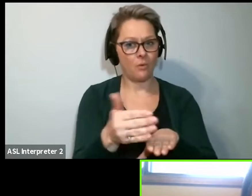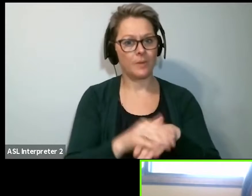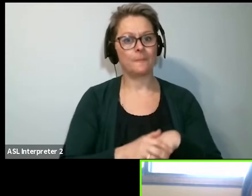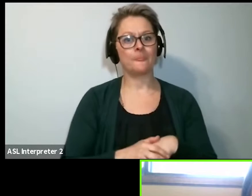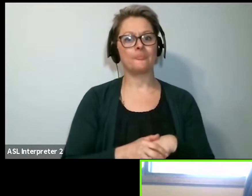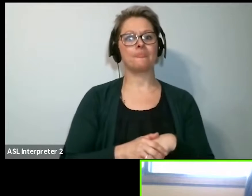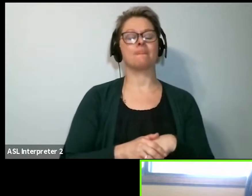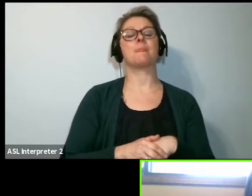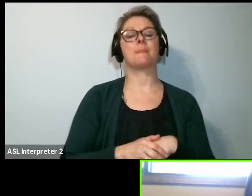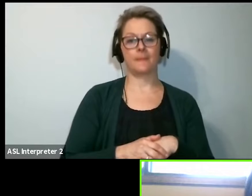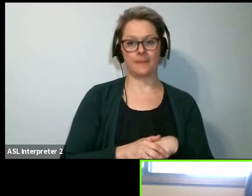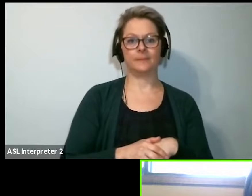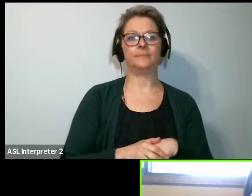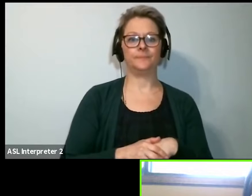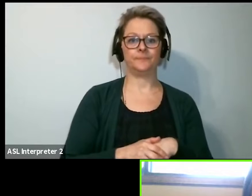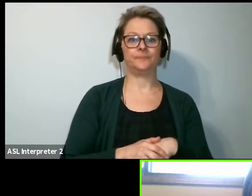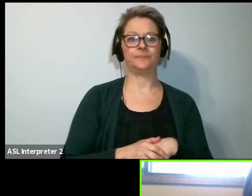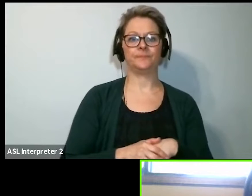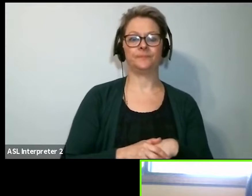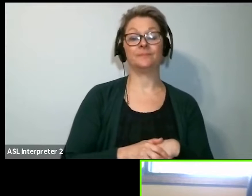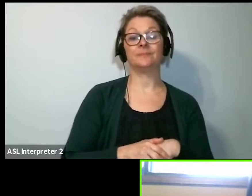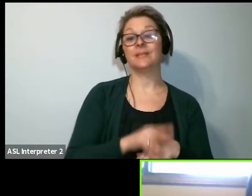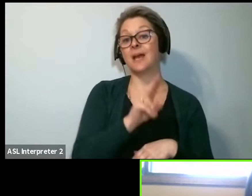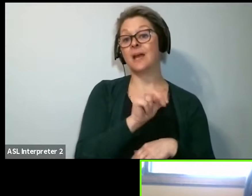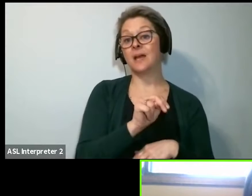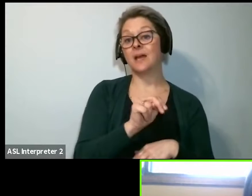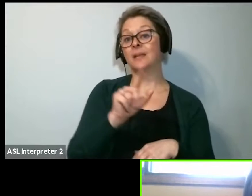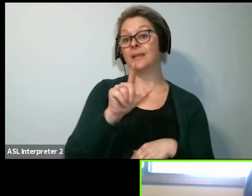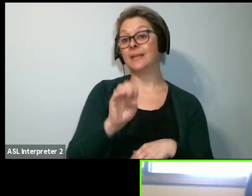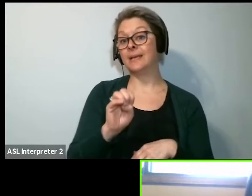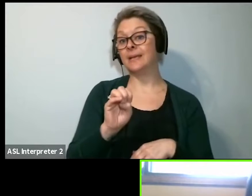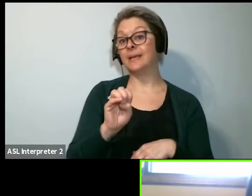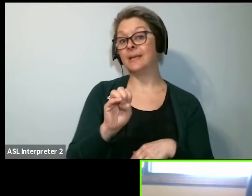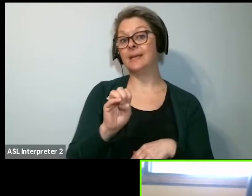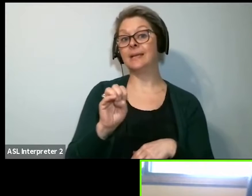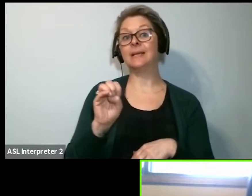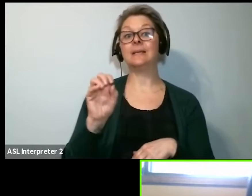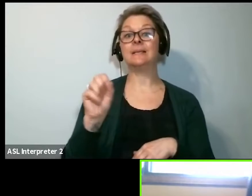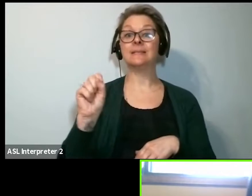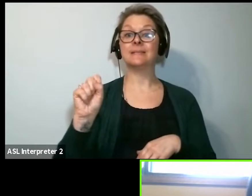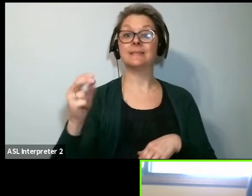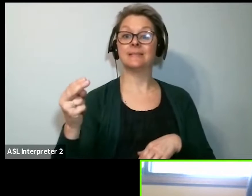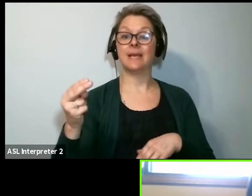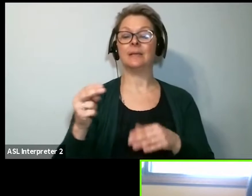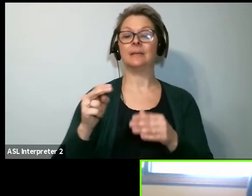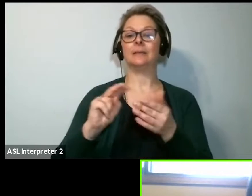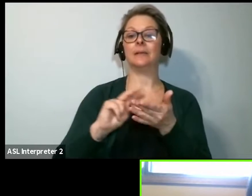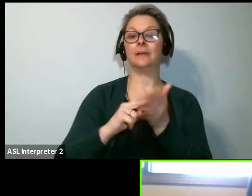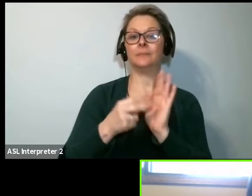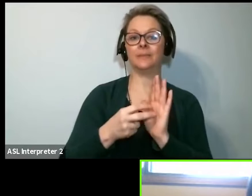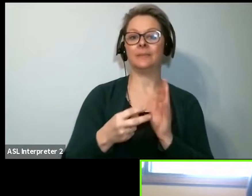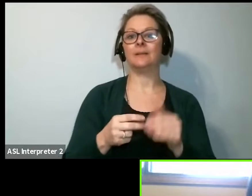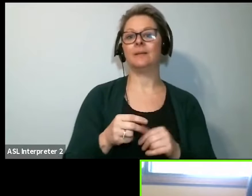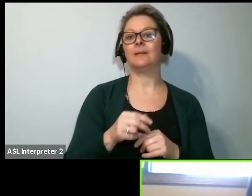乐死. An as in safe, le as in happy, and 死 as in death.